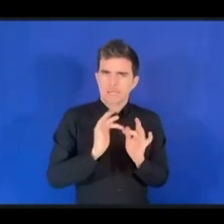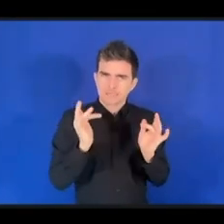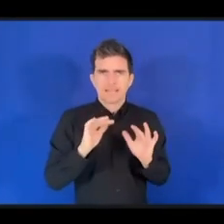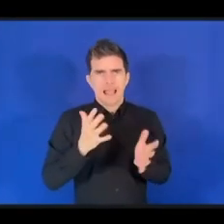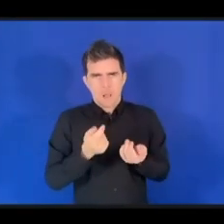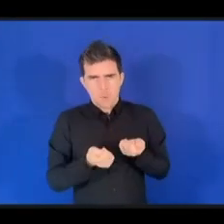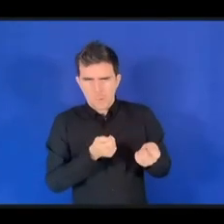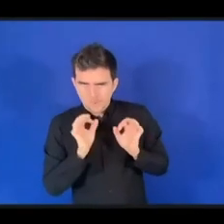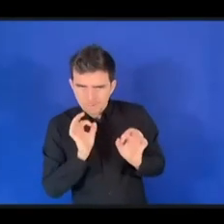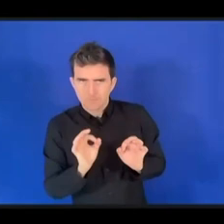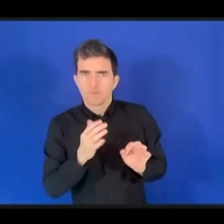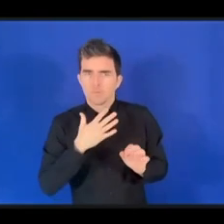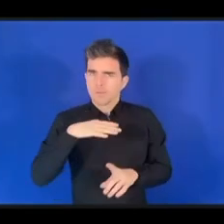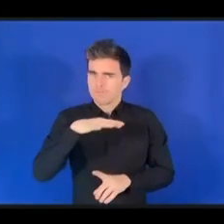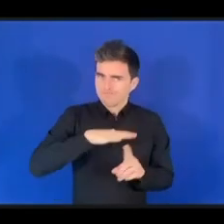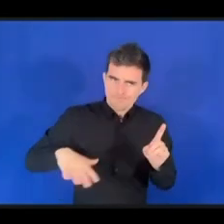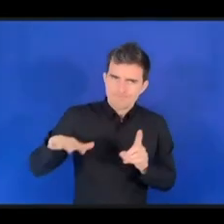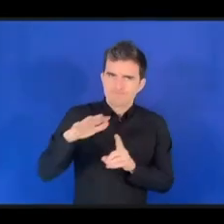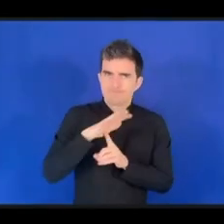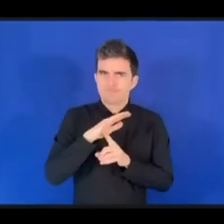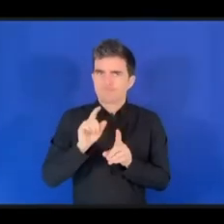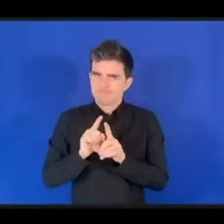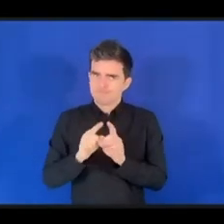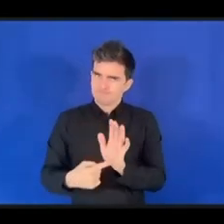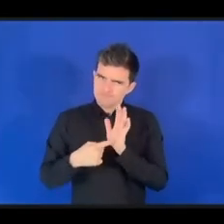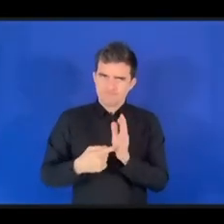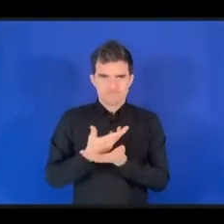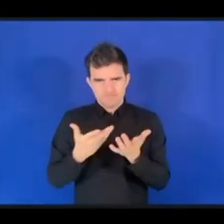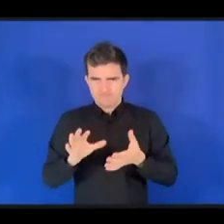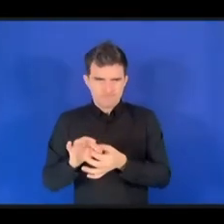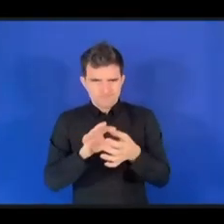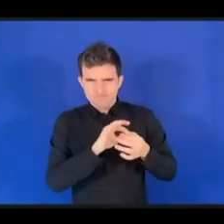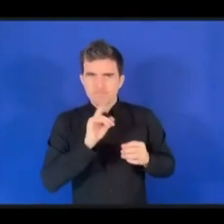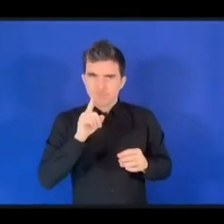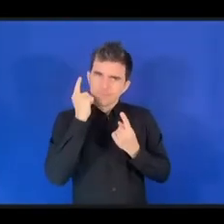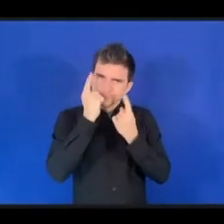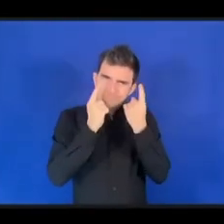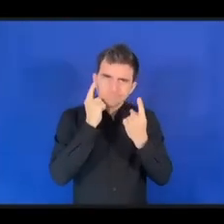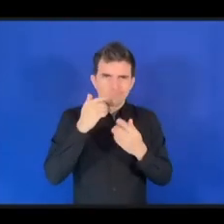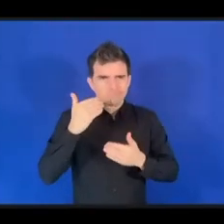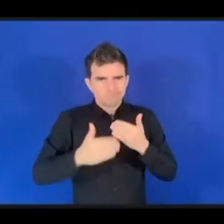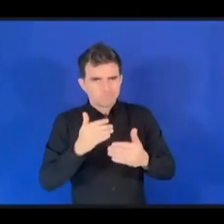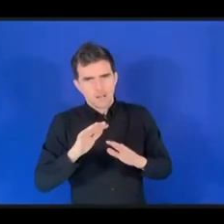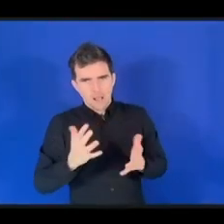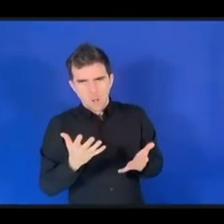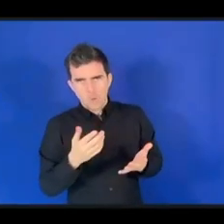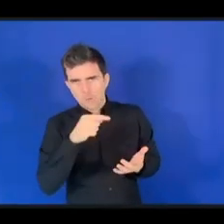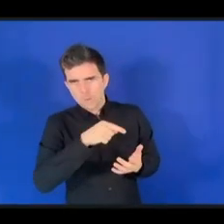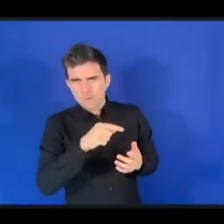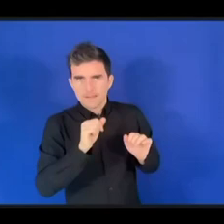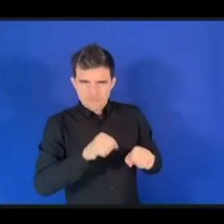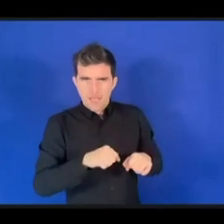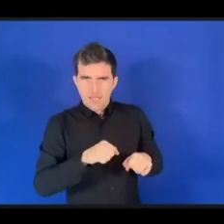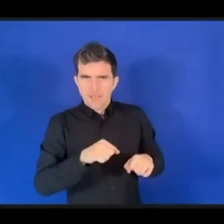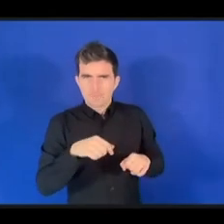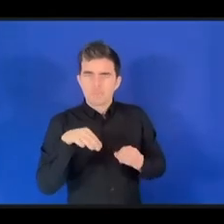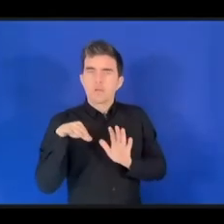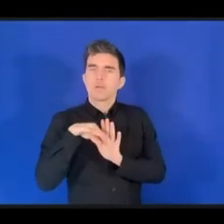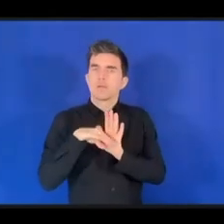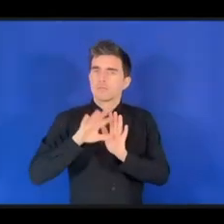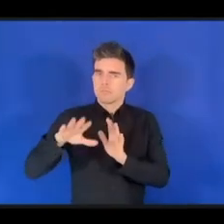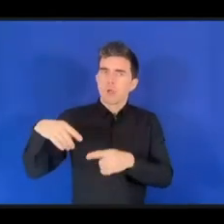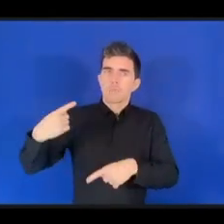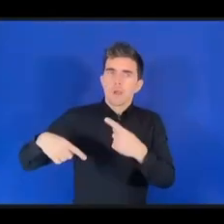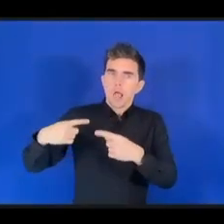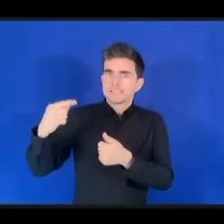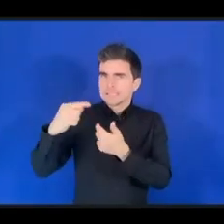les représentants de la société civique euh ont lancé un appel à caution contre cette politisation excessive et ont lancé à une